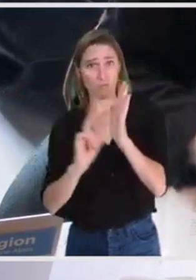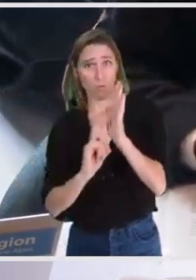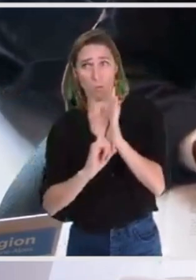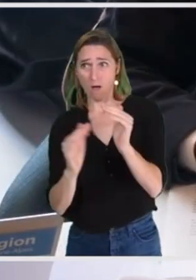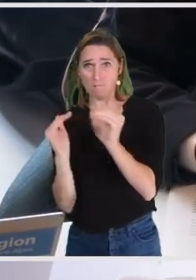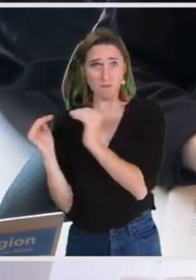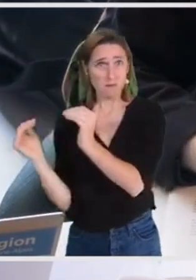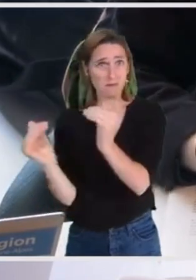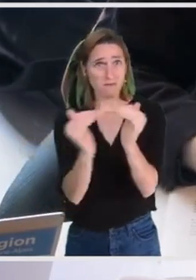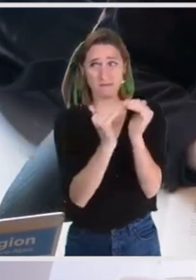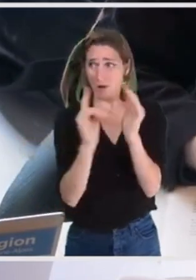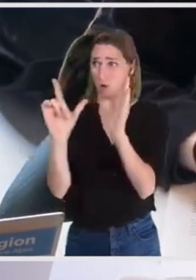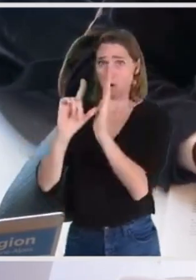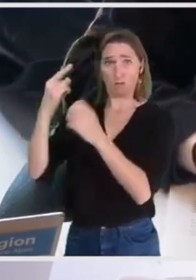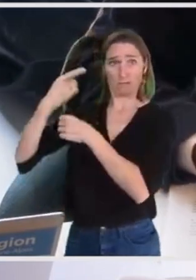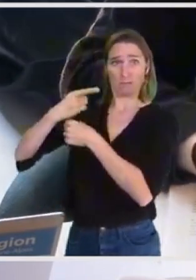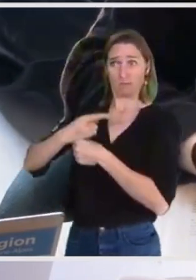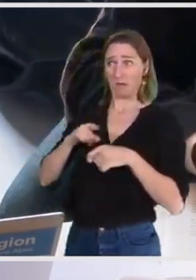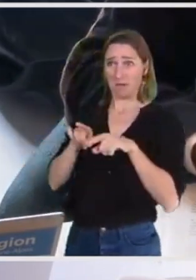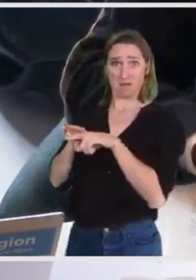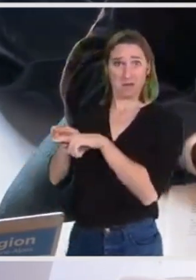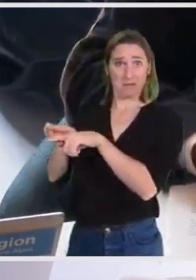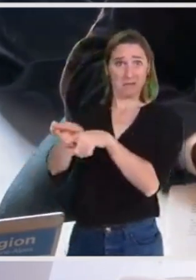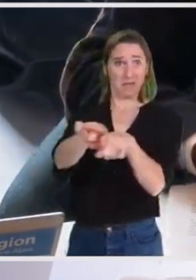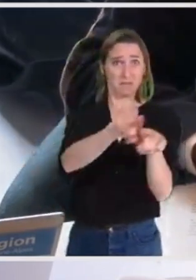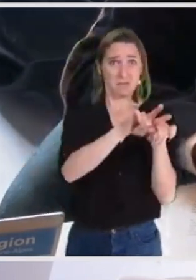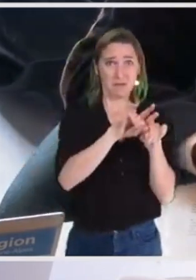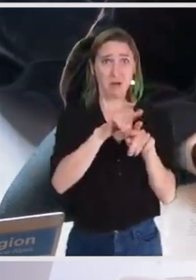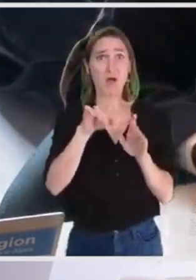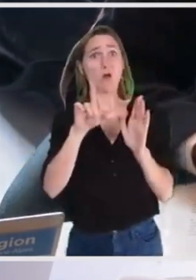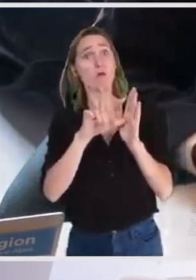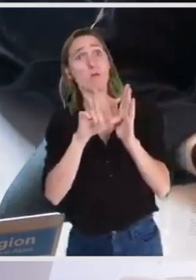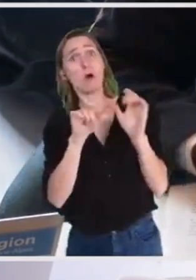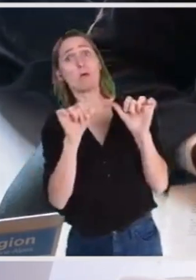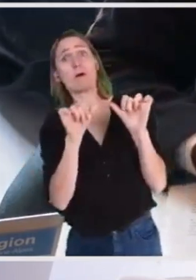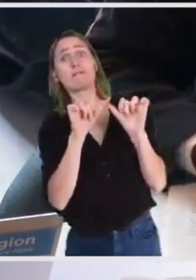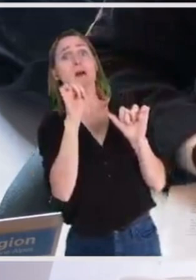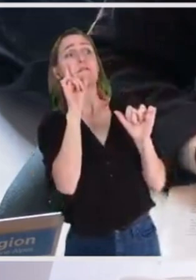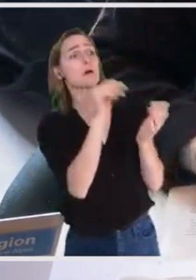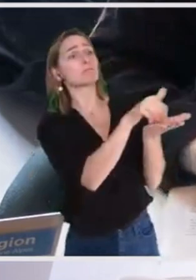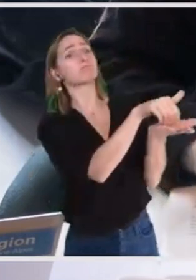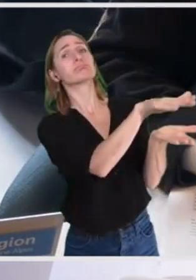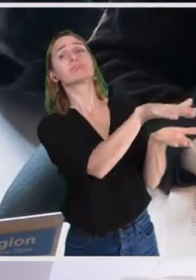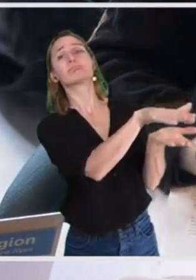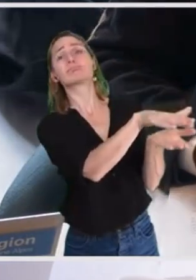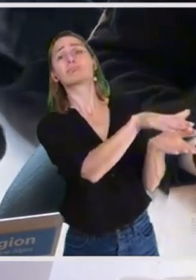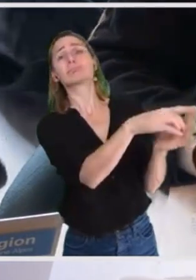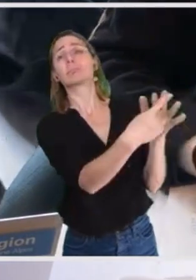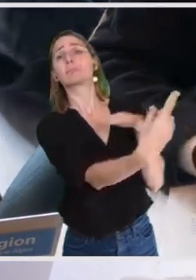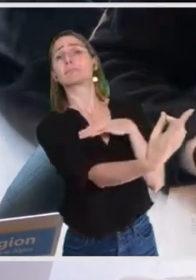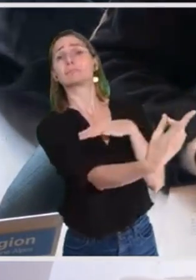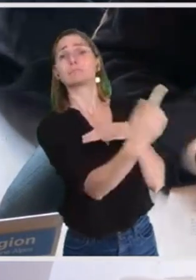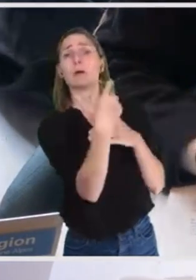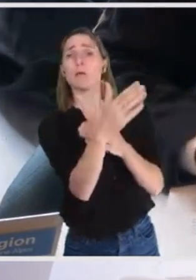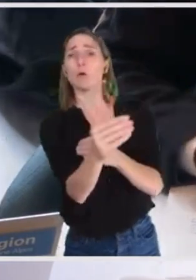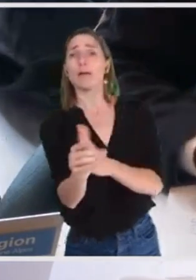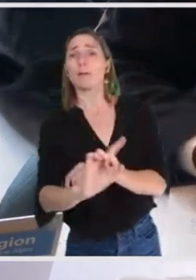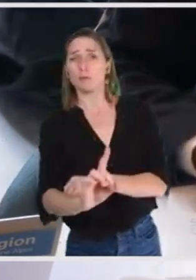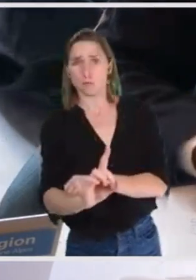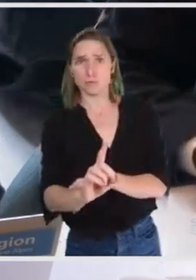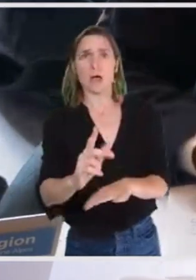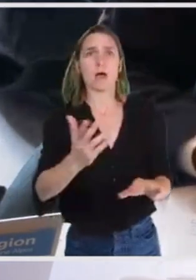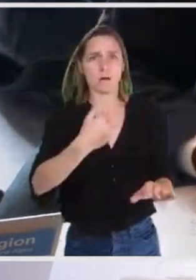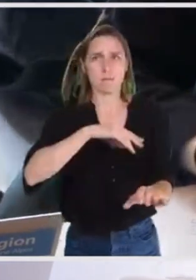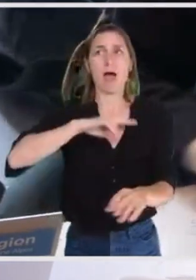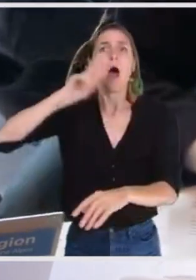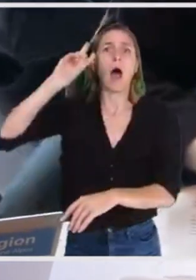par les mêmes lois. Aucune loi n'exclut les femmes dans quelque domaine que ce soit. Ce sont les usages qui